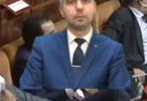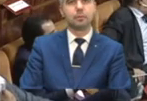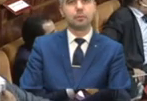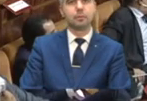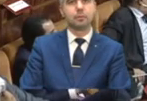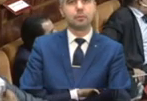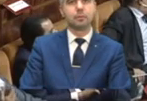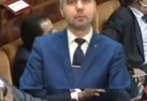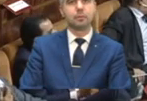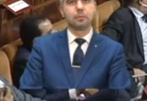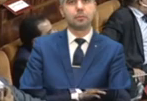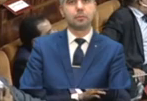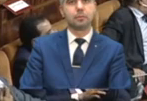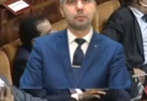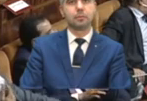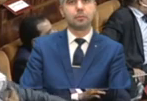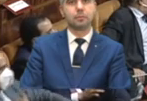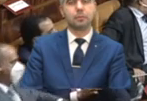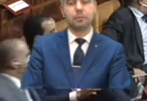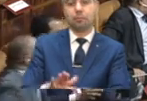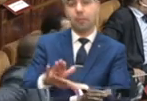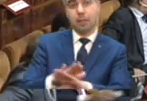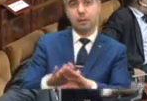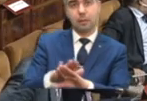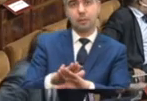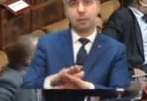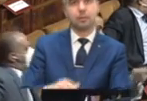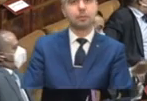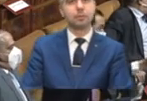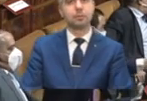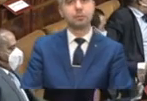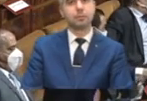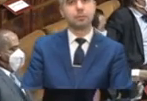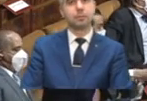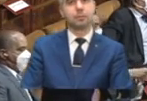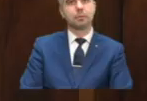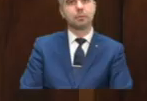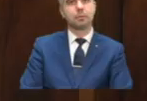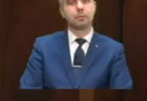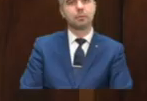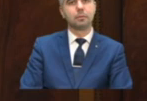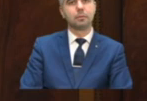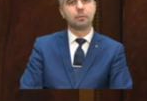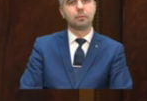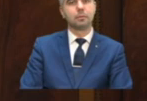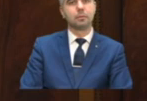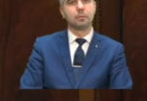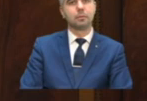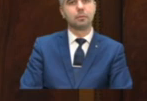المرجو عدم مقاطعة السيد الوزير. اسمح لي سيد، المرجو عدم مقاطعة السيد الوزير. إلى